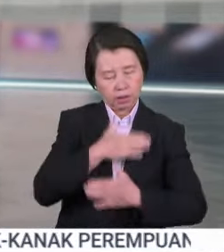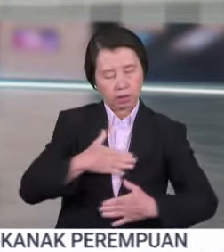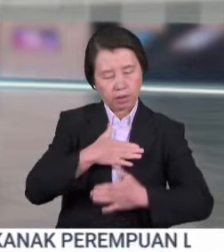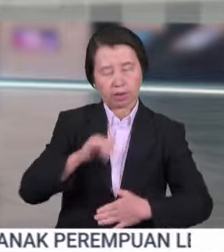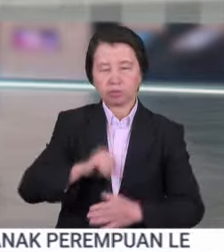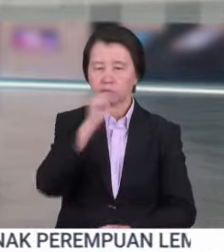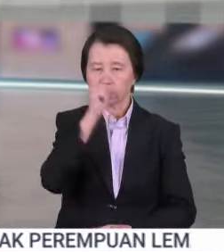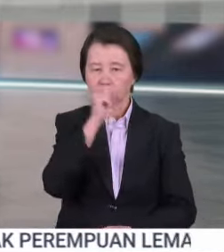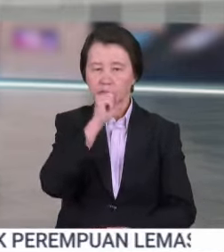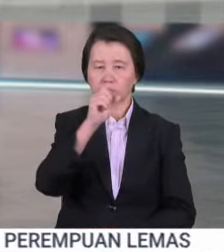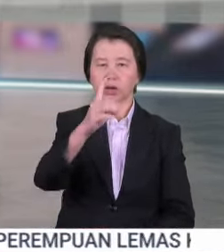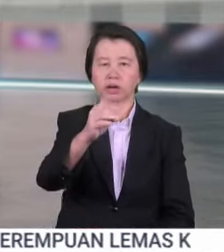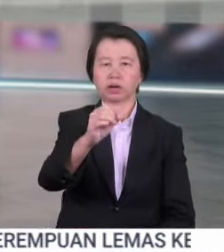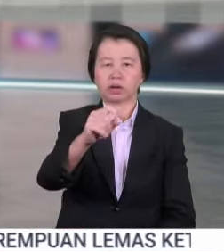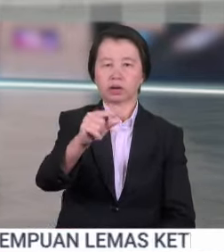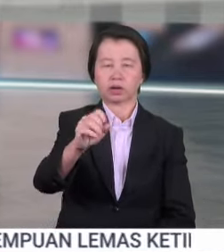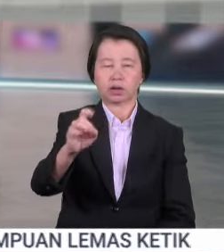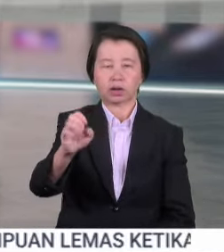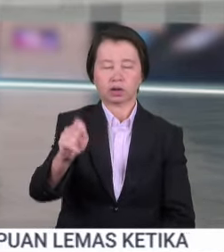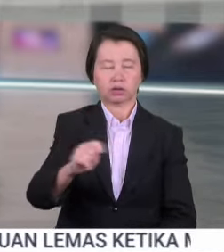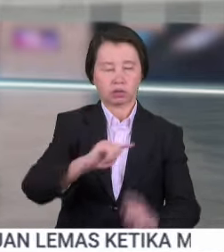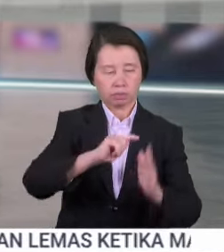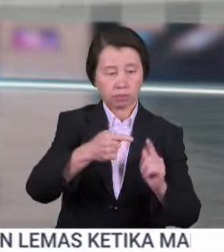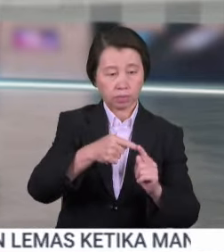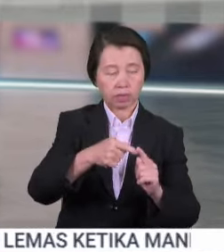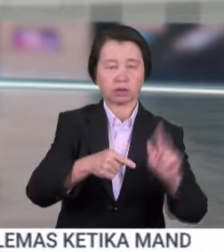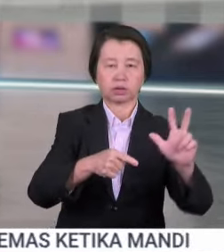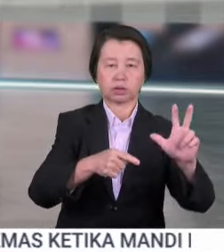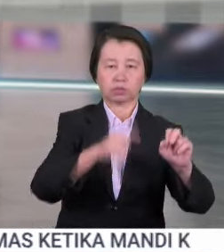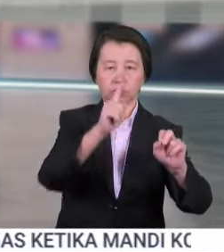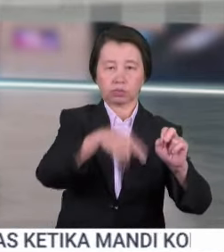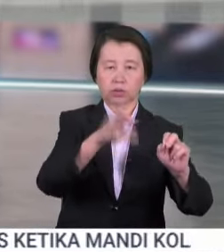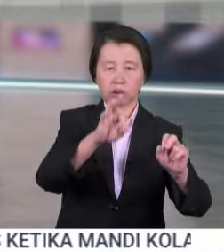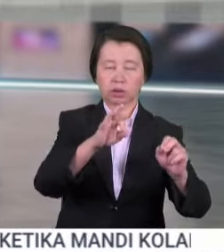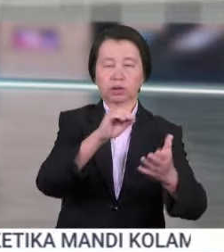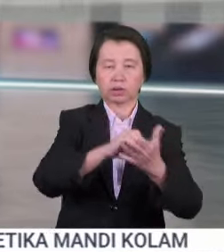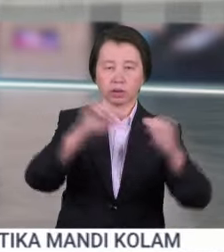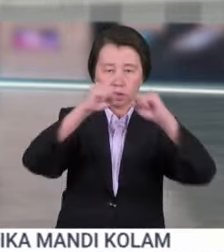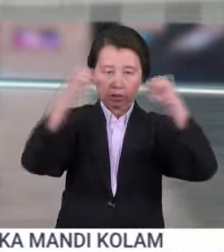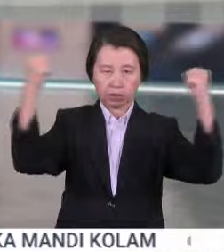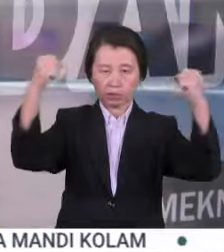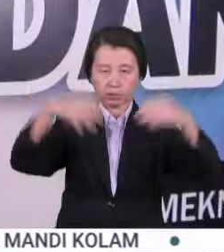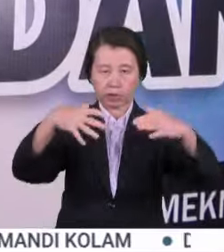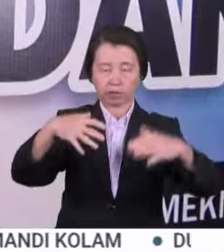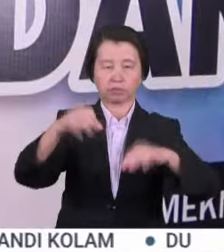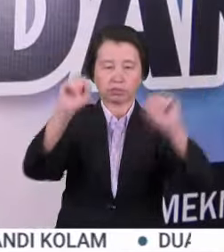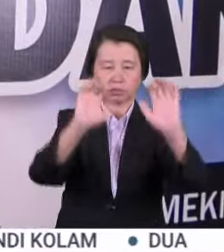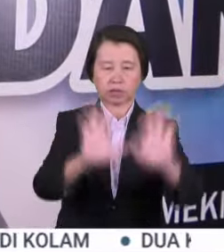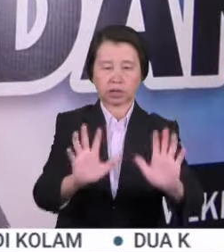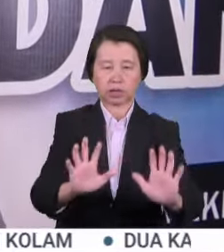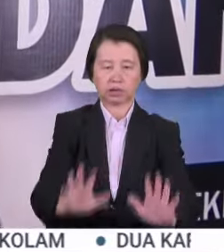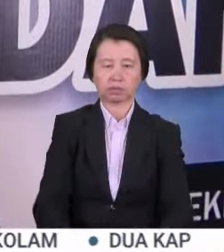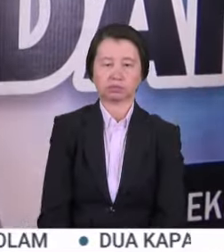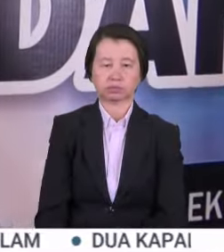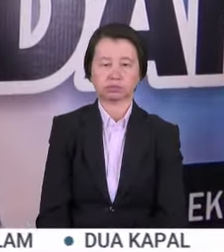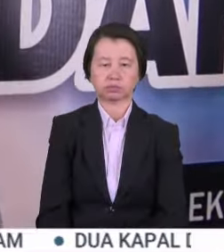dalam konsert dandut yang akan diadakan pada 30 September ini di Stadium Melawati Shah Alam.